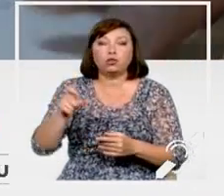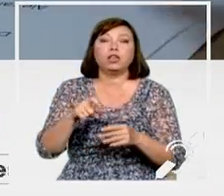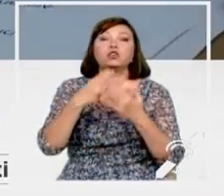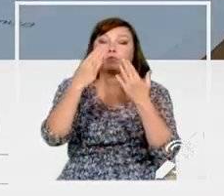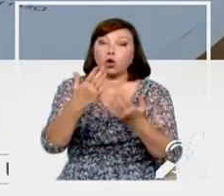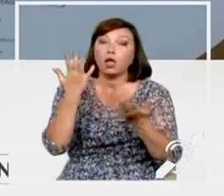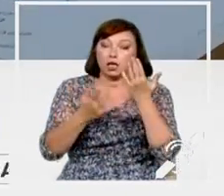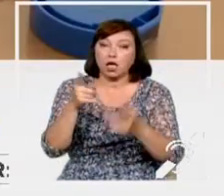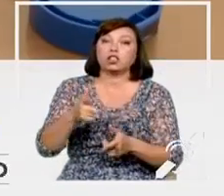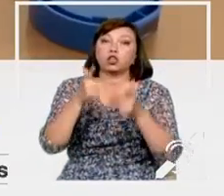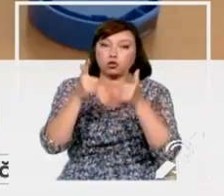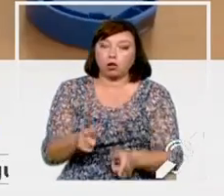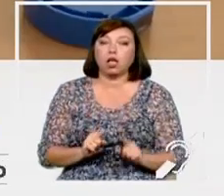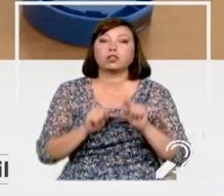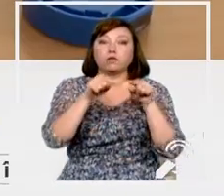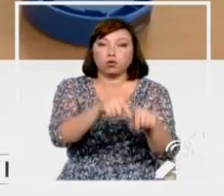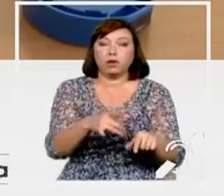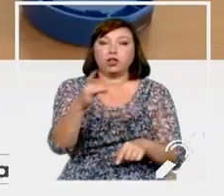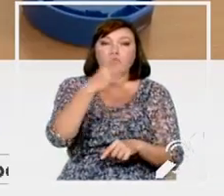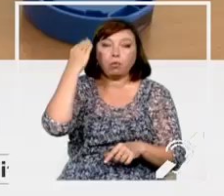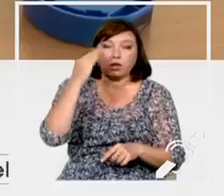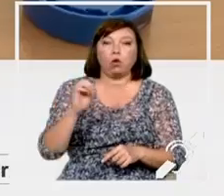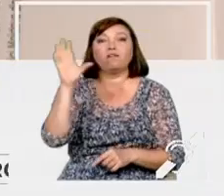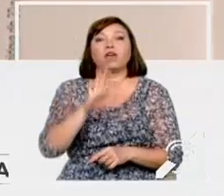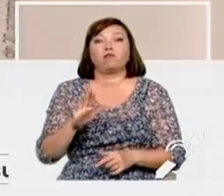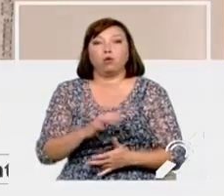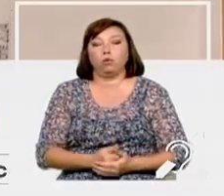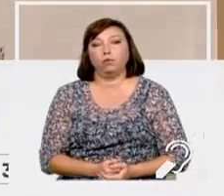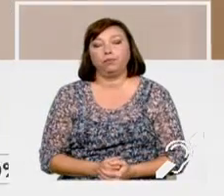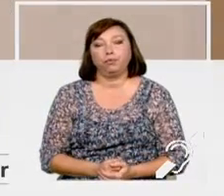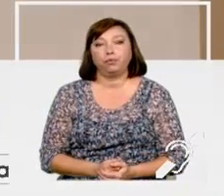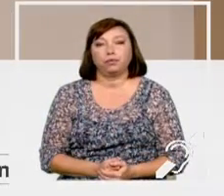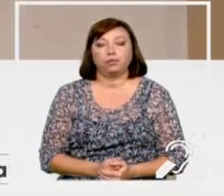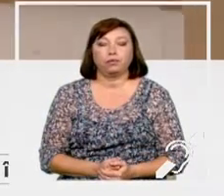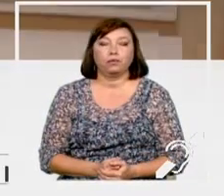întrebați dacă susțin aderarea Republicii Moldova la Uniunea Europeană